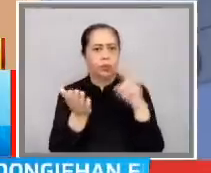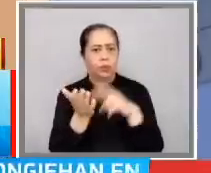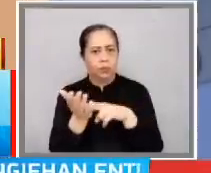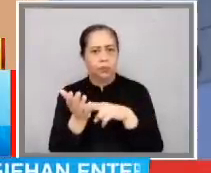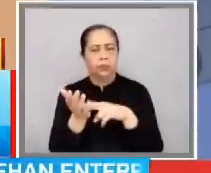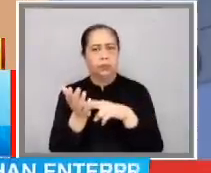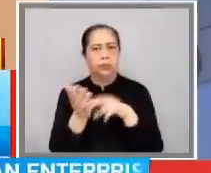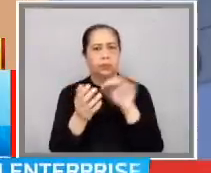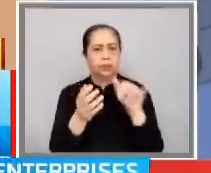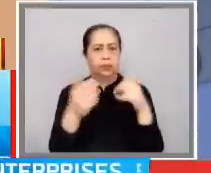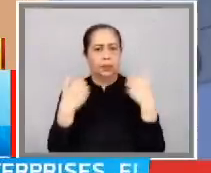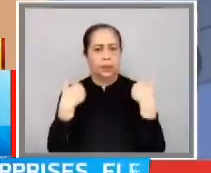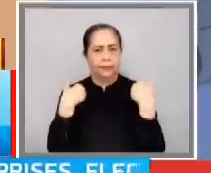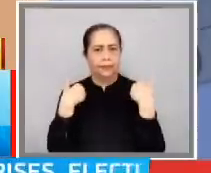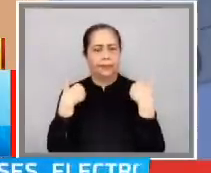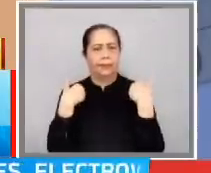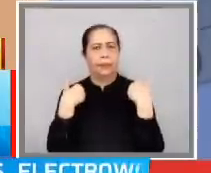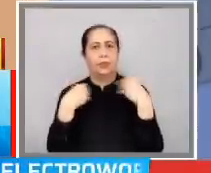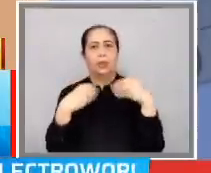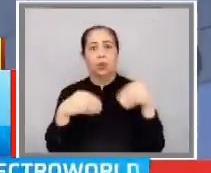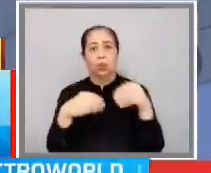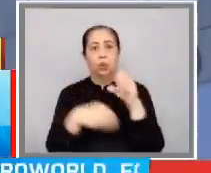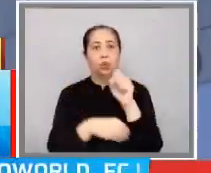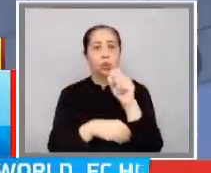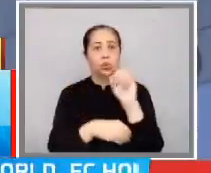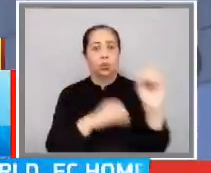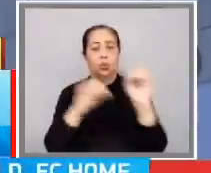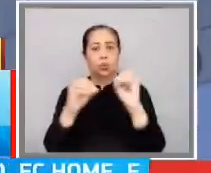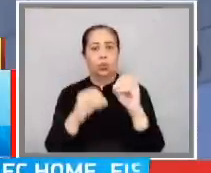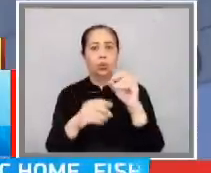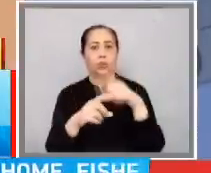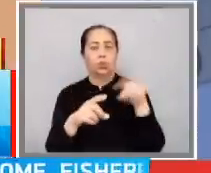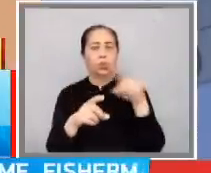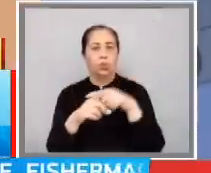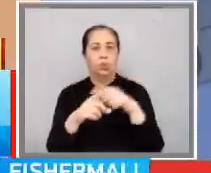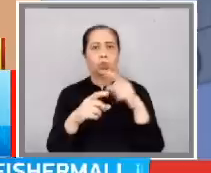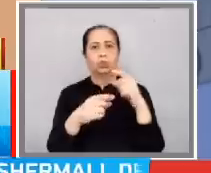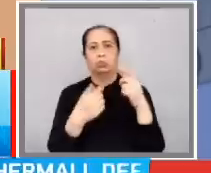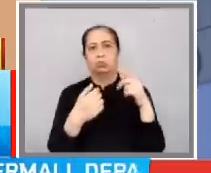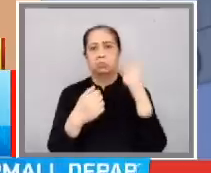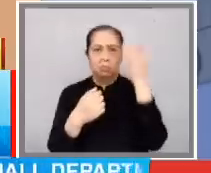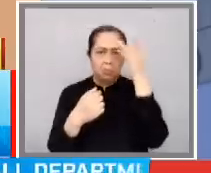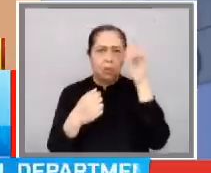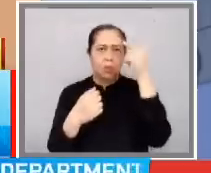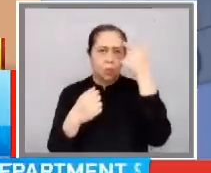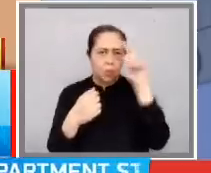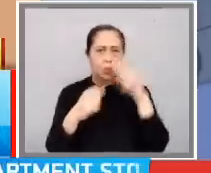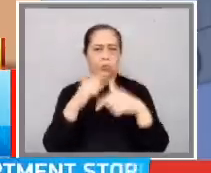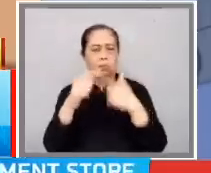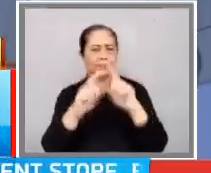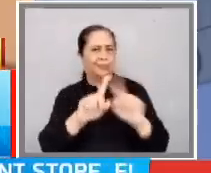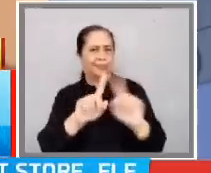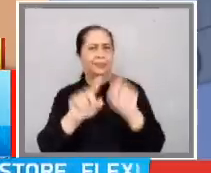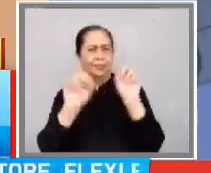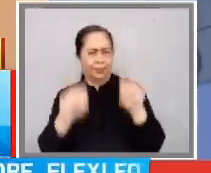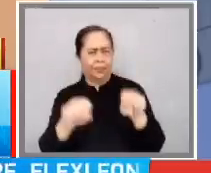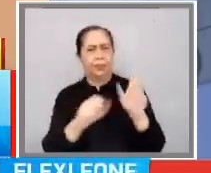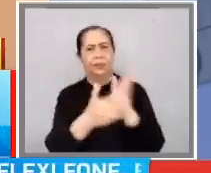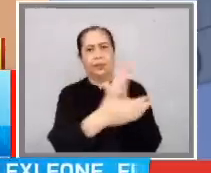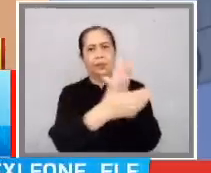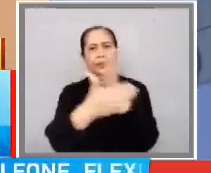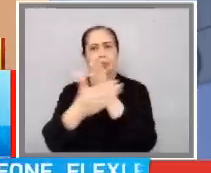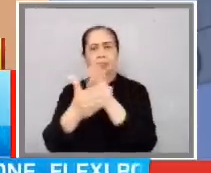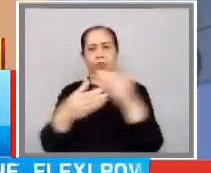Yan po ay sa stores po ng mga respective PTEs po natin. Mm. At bukod naman po doon kung ang period po ang